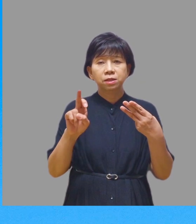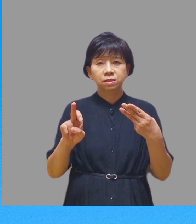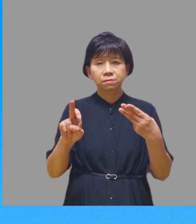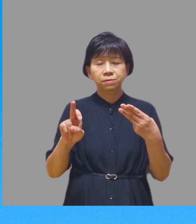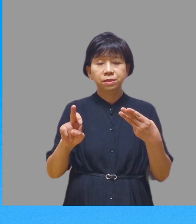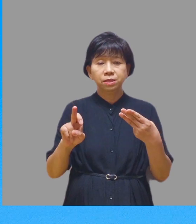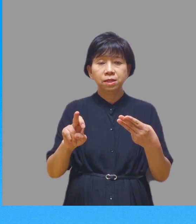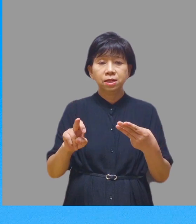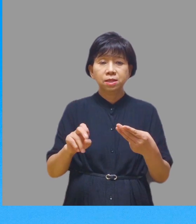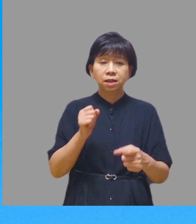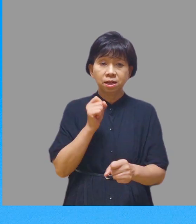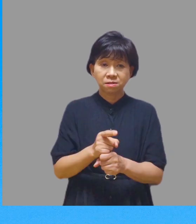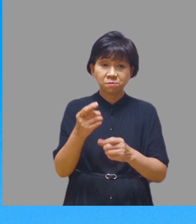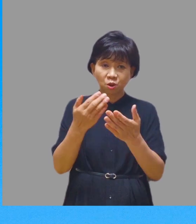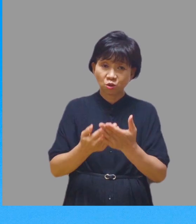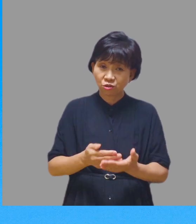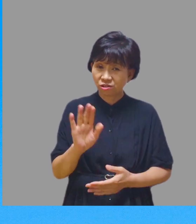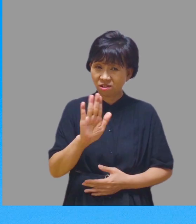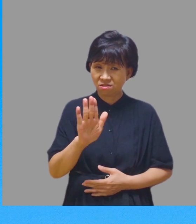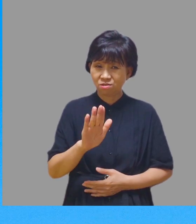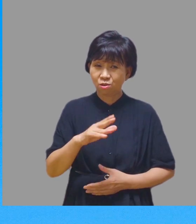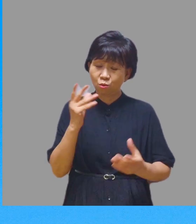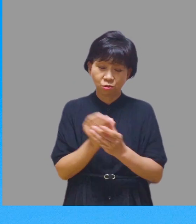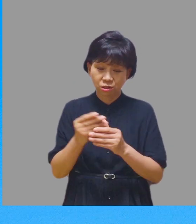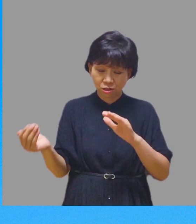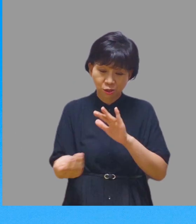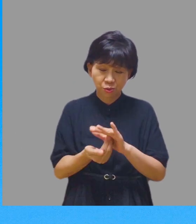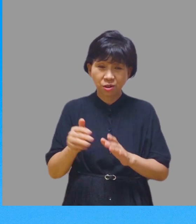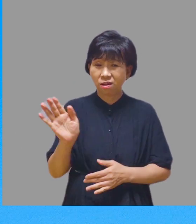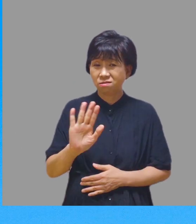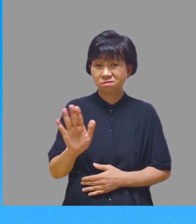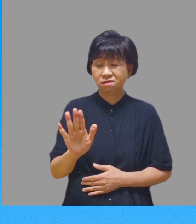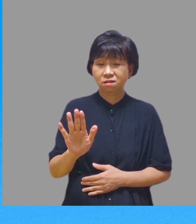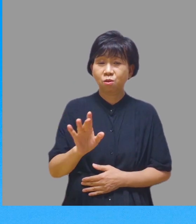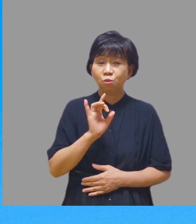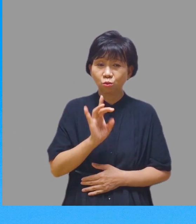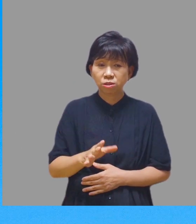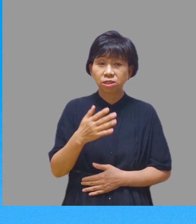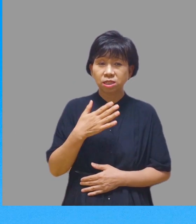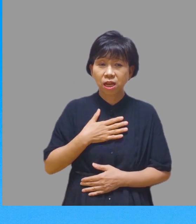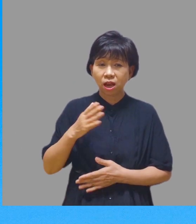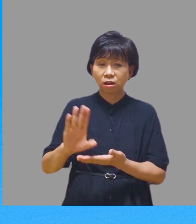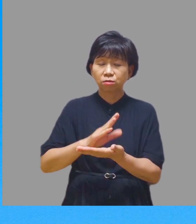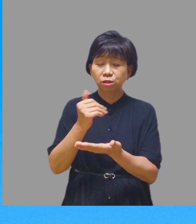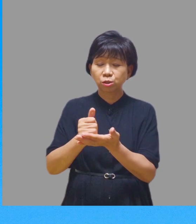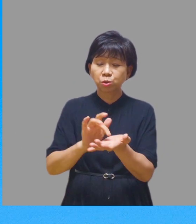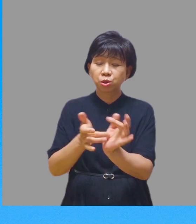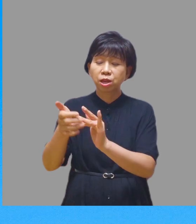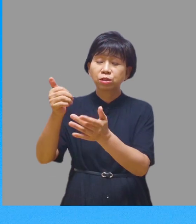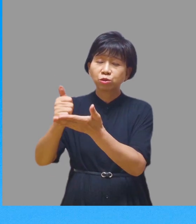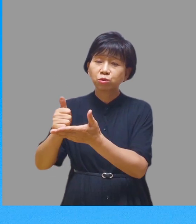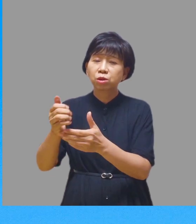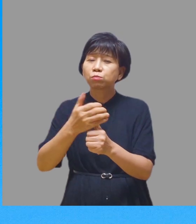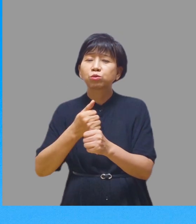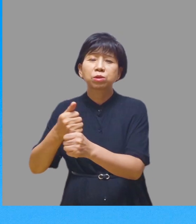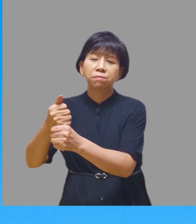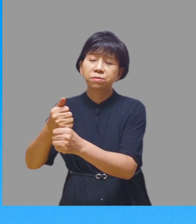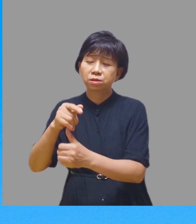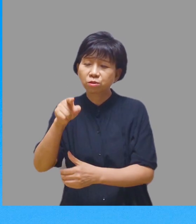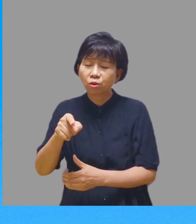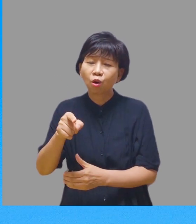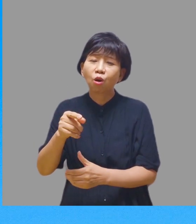이미 얻었다 함도 아니요 온전히 이루었다 함도 아니라 오직 내가 그리스도 예수께 잡힌 바 된